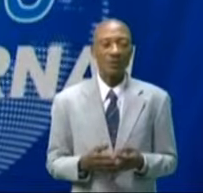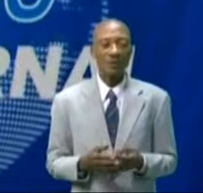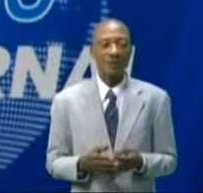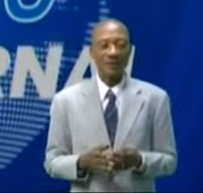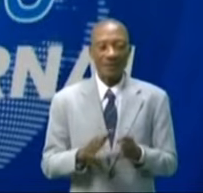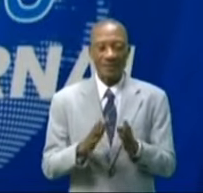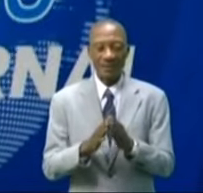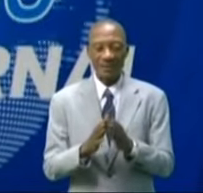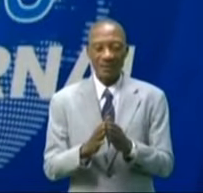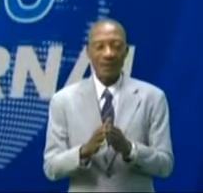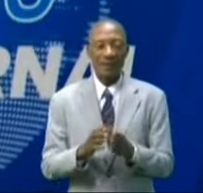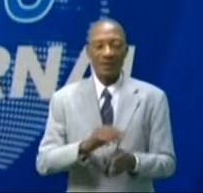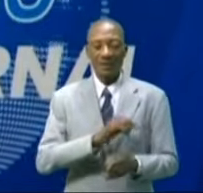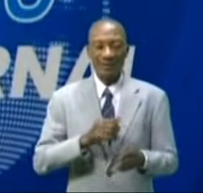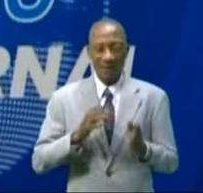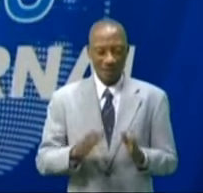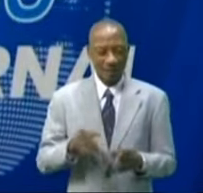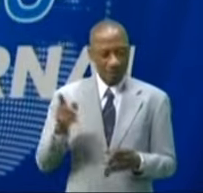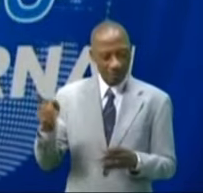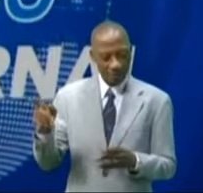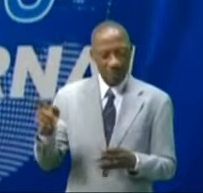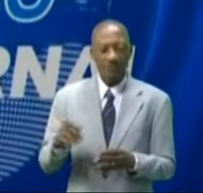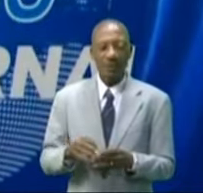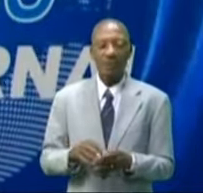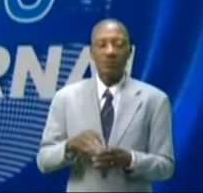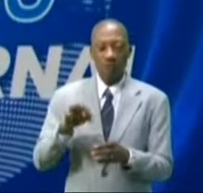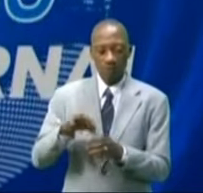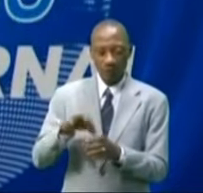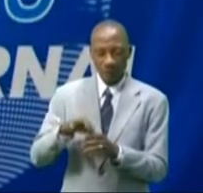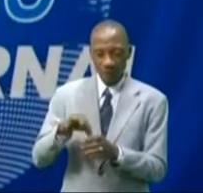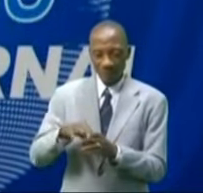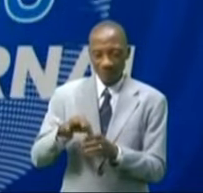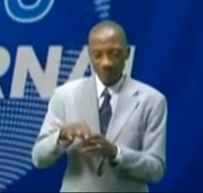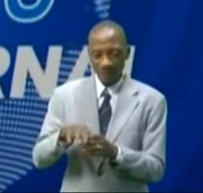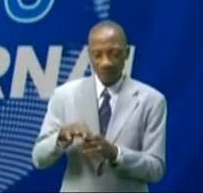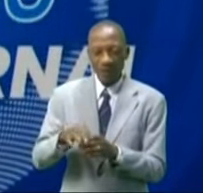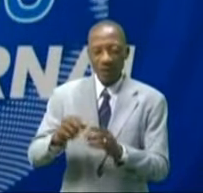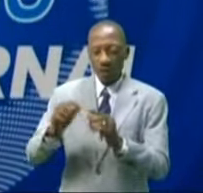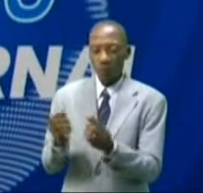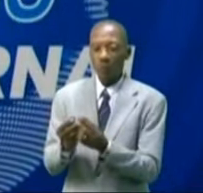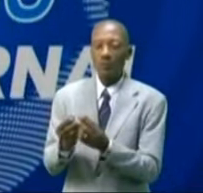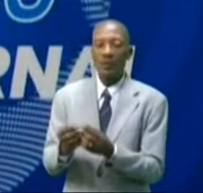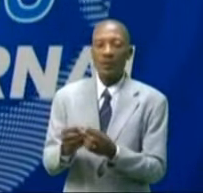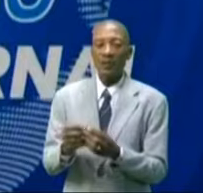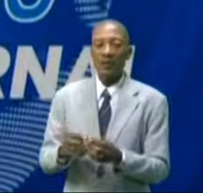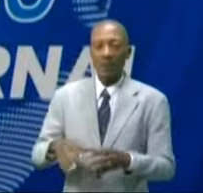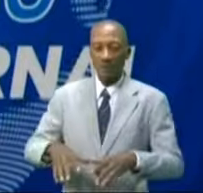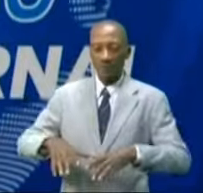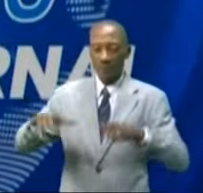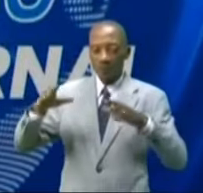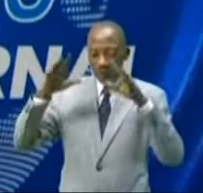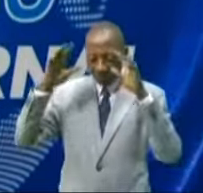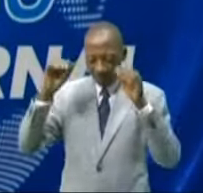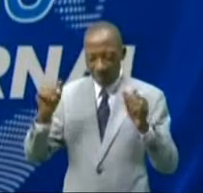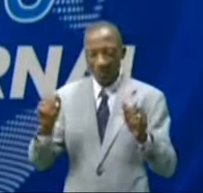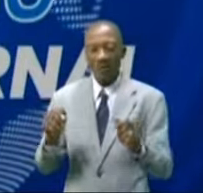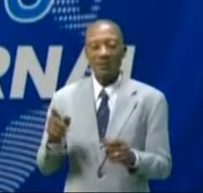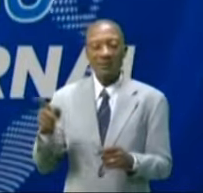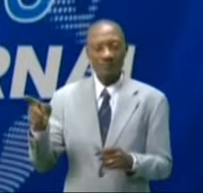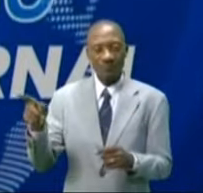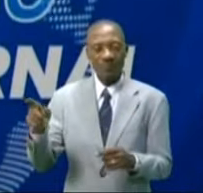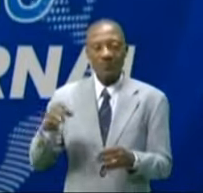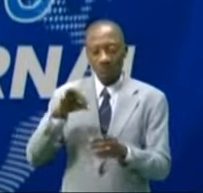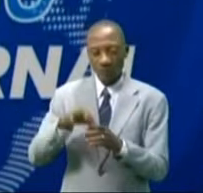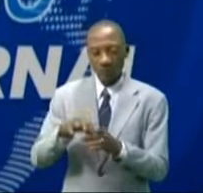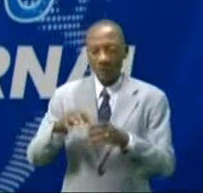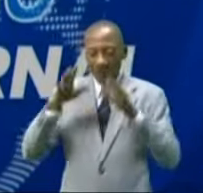à la tête de l'Assemblée nationale. Ce dernier a reçu la confiance des élus de l'Union sacrée en tant que candidat président de cette chambre